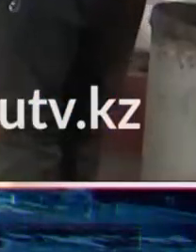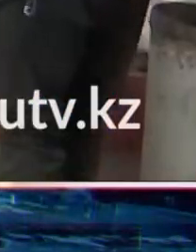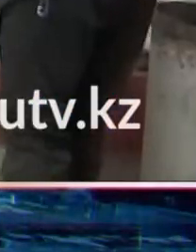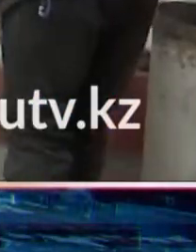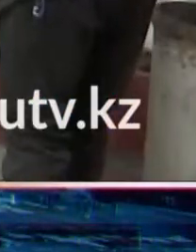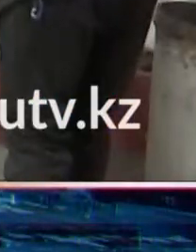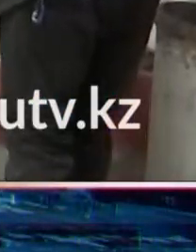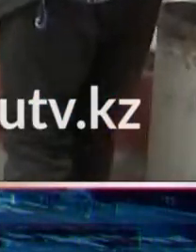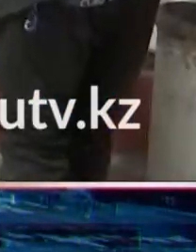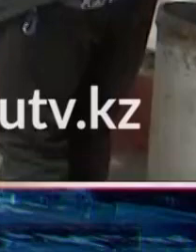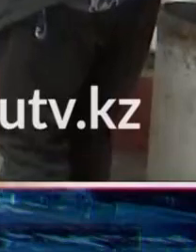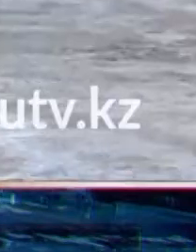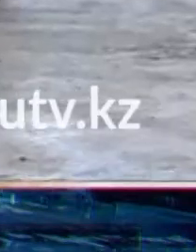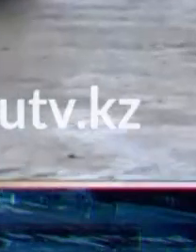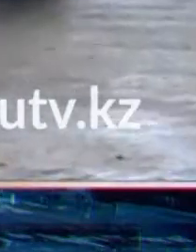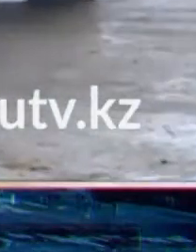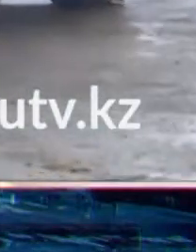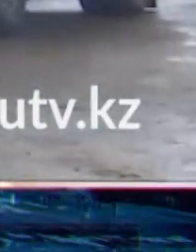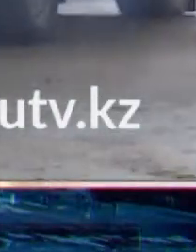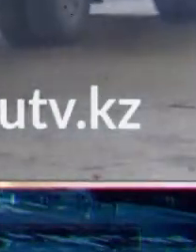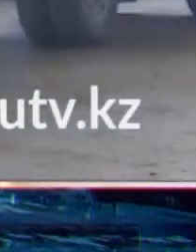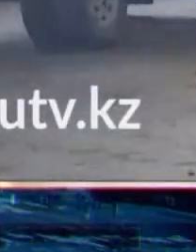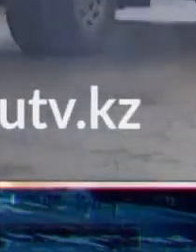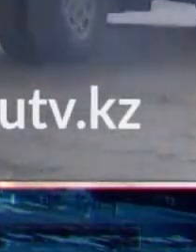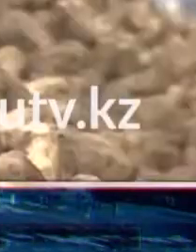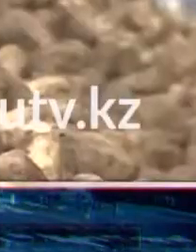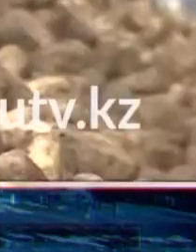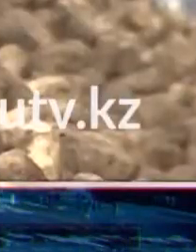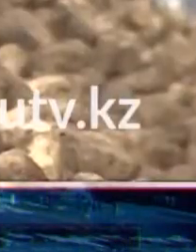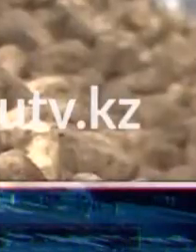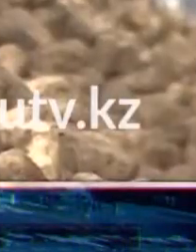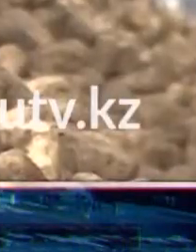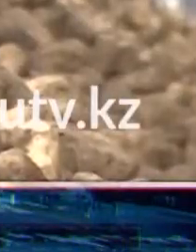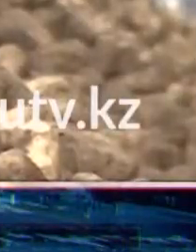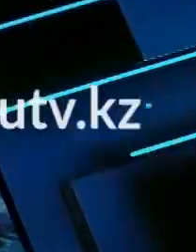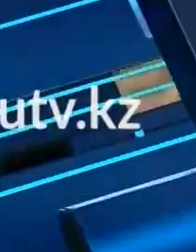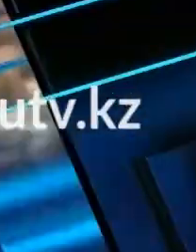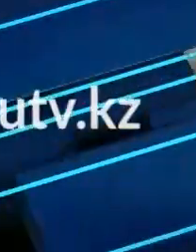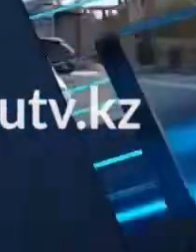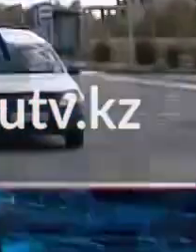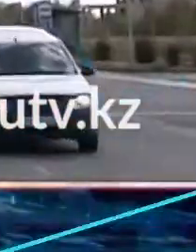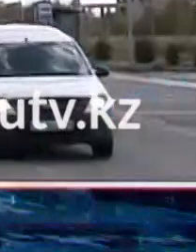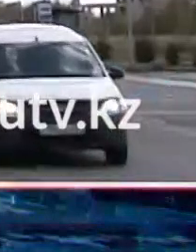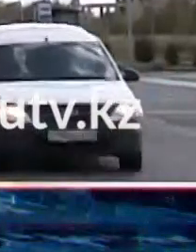Бір жетіде қант қайнату маусымы басталады. Ақсу қант зауыты қызылша қабылдап жатыр.